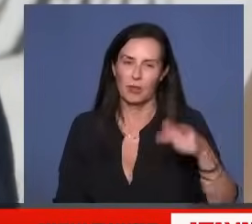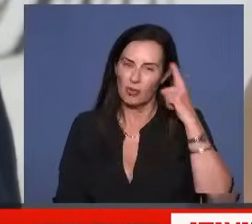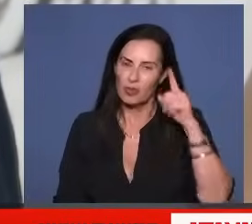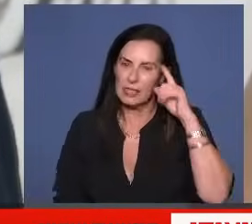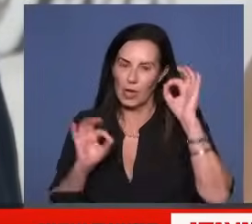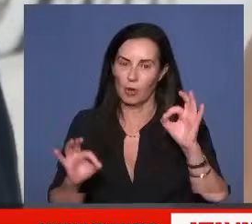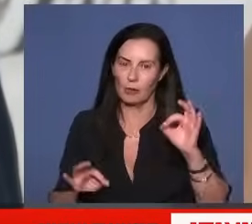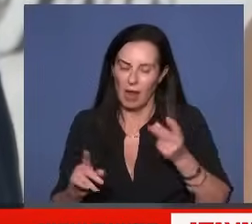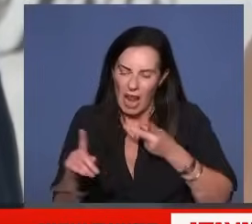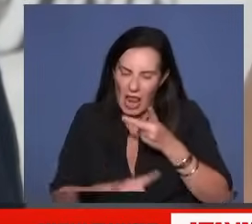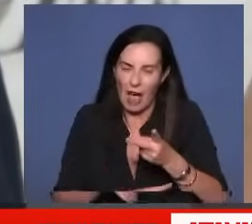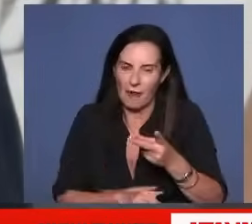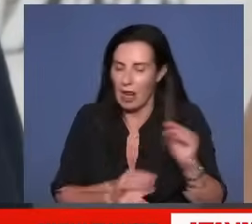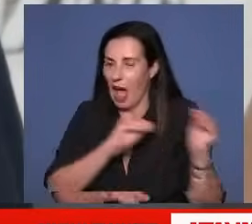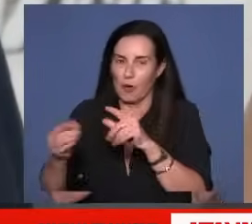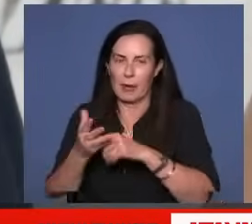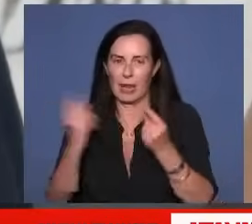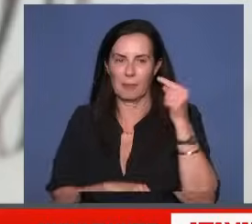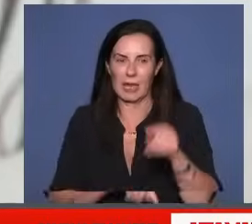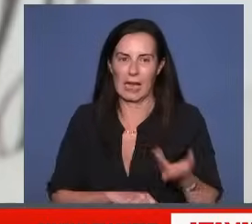הגיוני לעבור בגלל מקרה כזה.